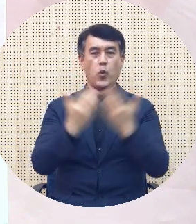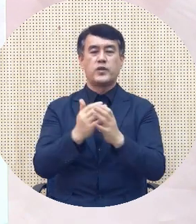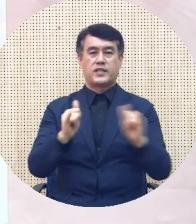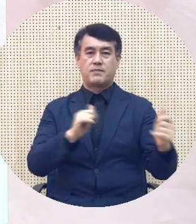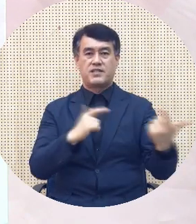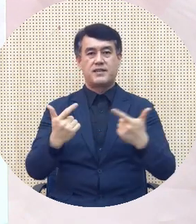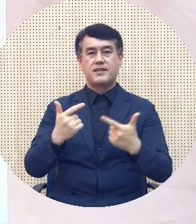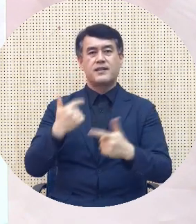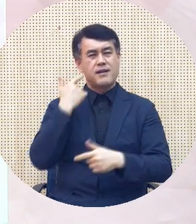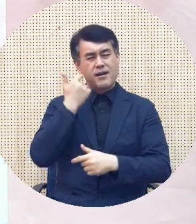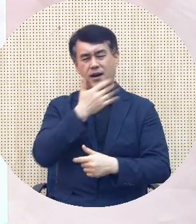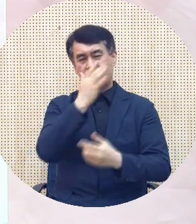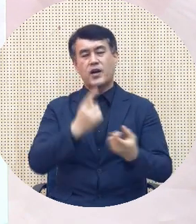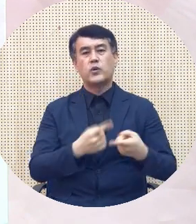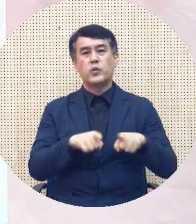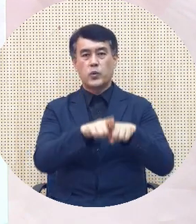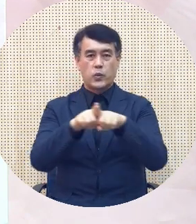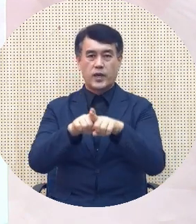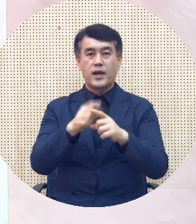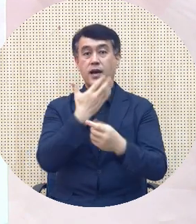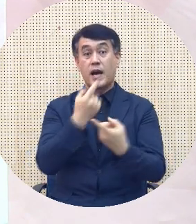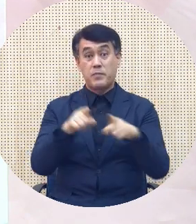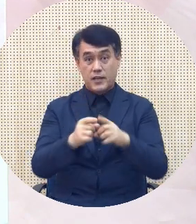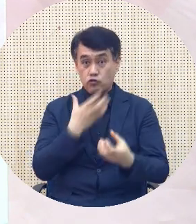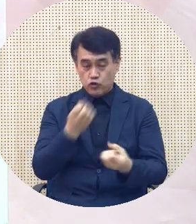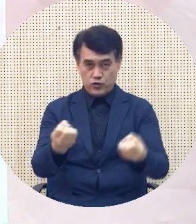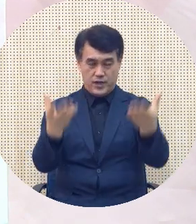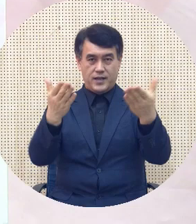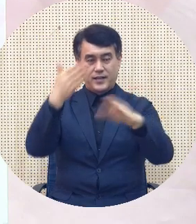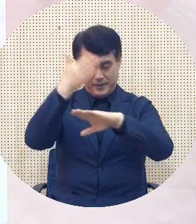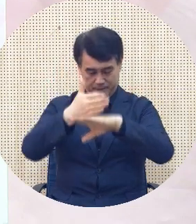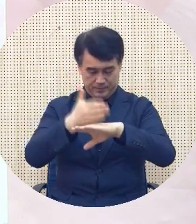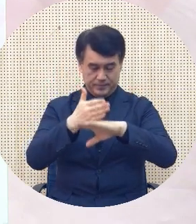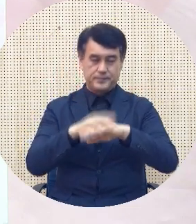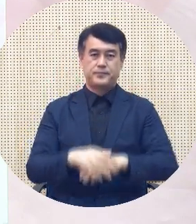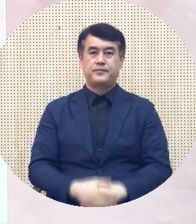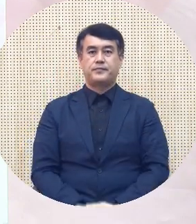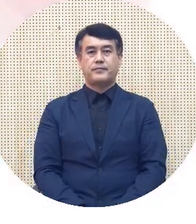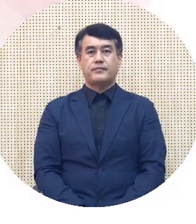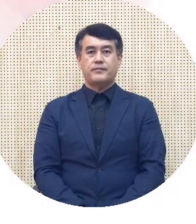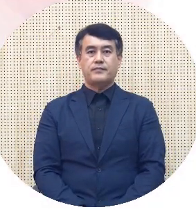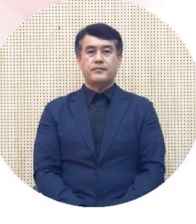분들이 아름다운 동행의 날 함께 축하합니다. 감사합니다.